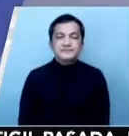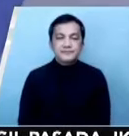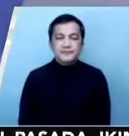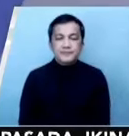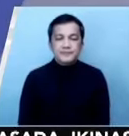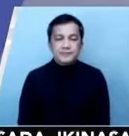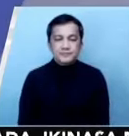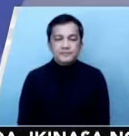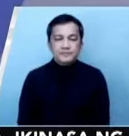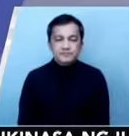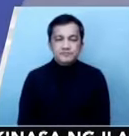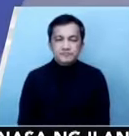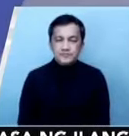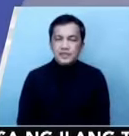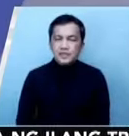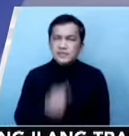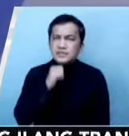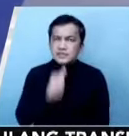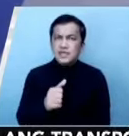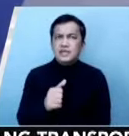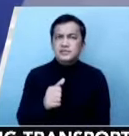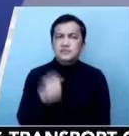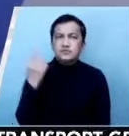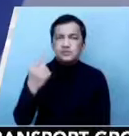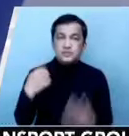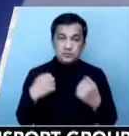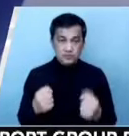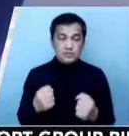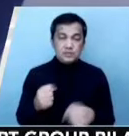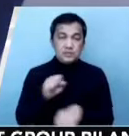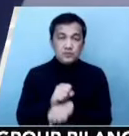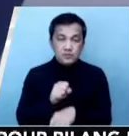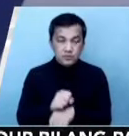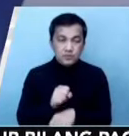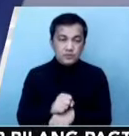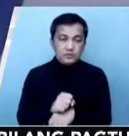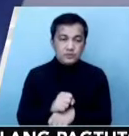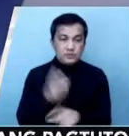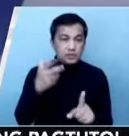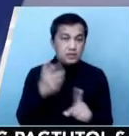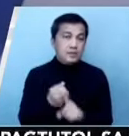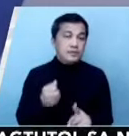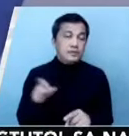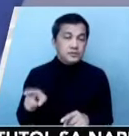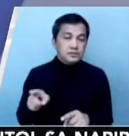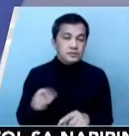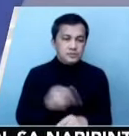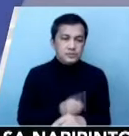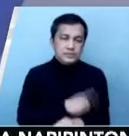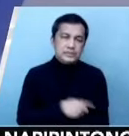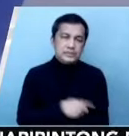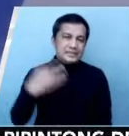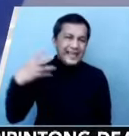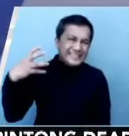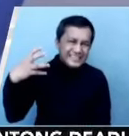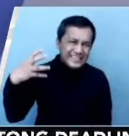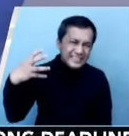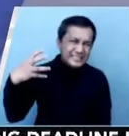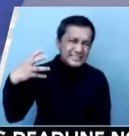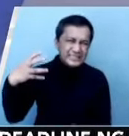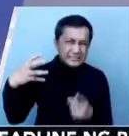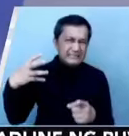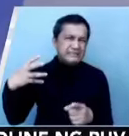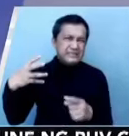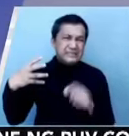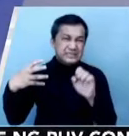Hindi na lang sa kalusugan at hanap buhay nakakaapekto ang matinding init dulot ng nararanasan nating El